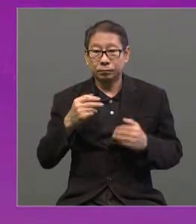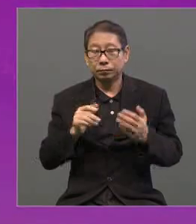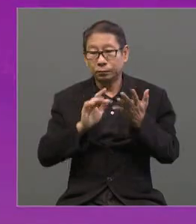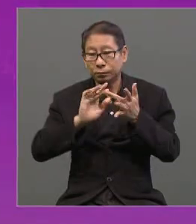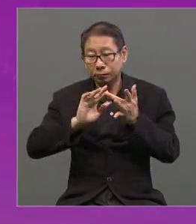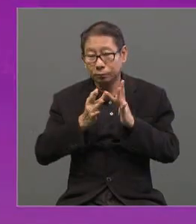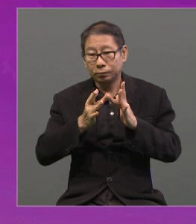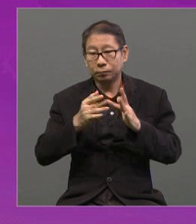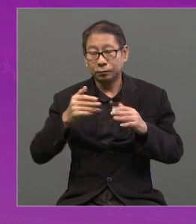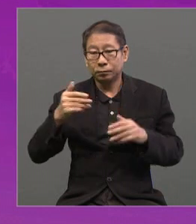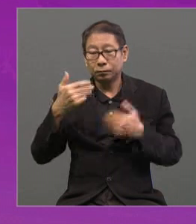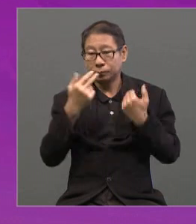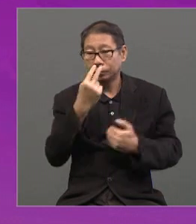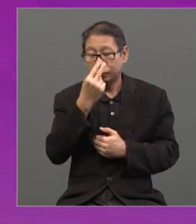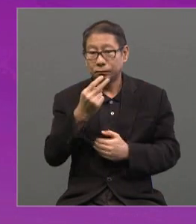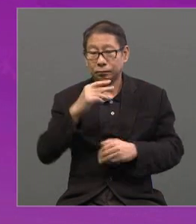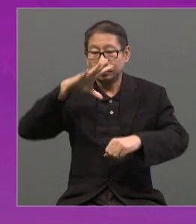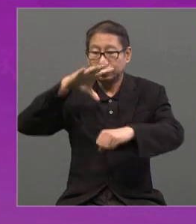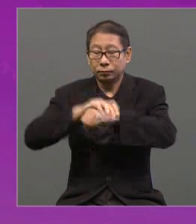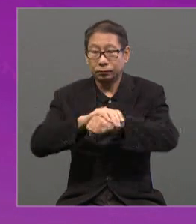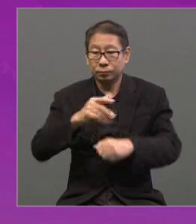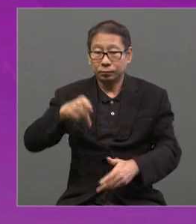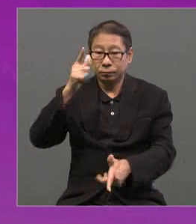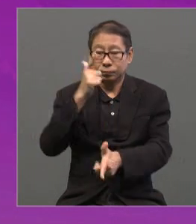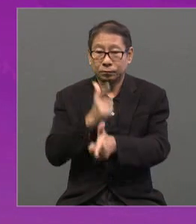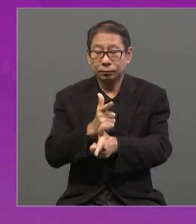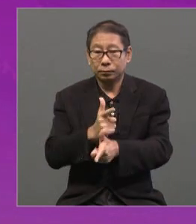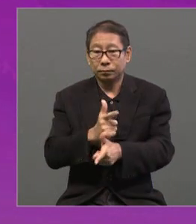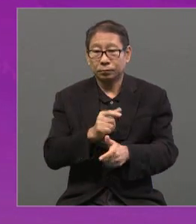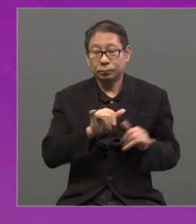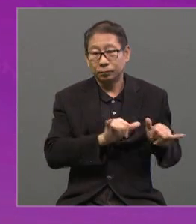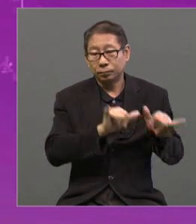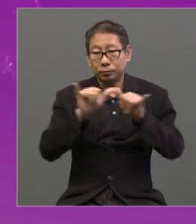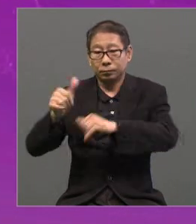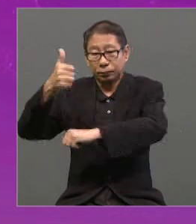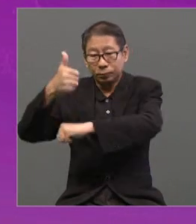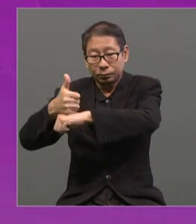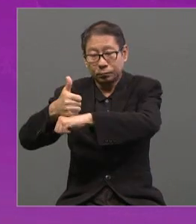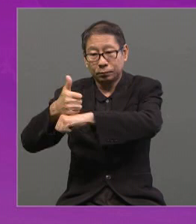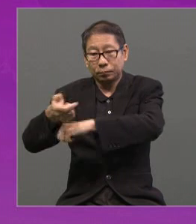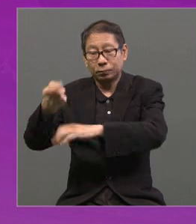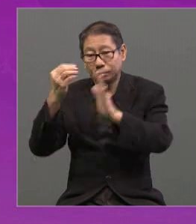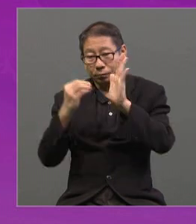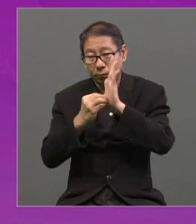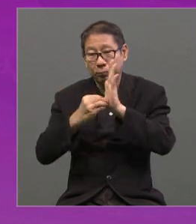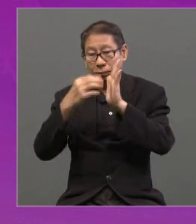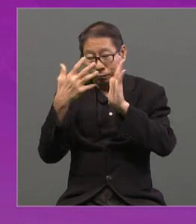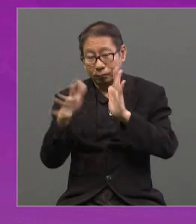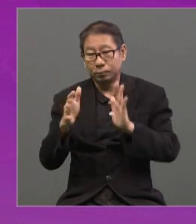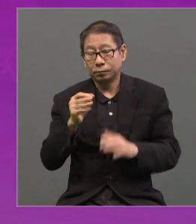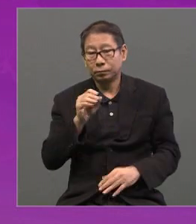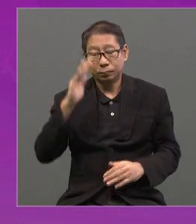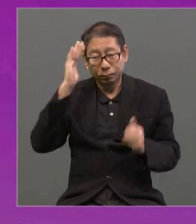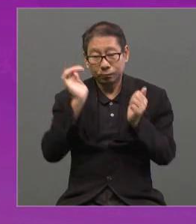นนำไปสู่การตรวจสอบดำเนินคดีกับพี่เลี้ยงและก็สั่งย้ายผู้ปกครองสถานสงเคราะห์เข้าส่วนกลางแล้วล่าสุดนั้นตำรวจก็เตรียม